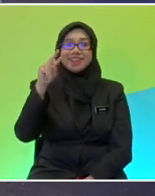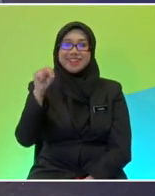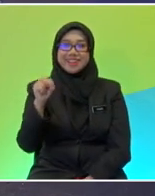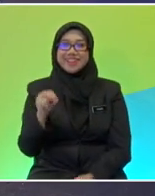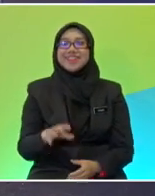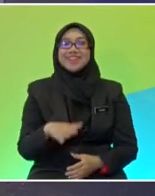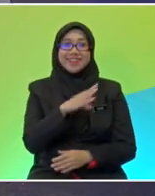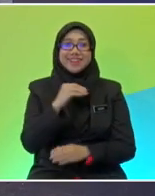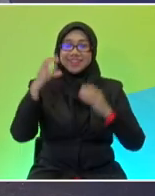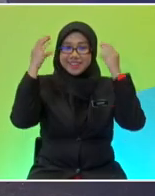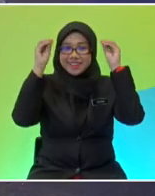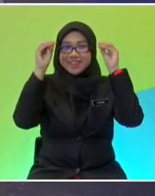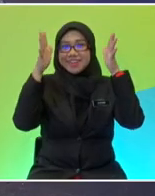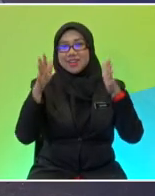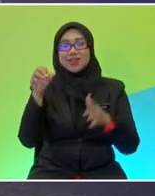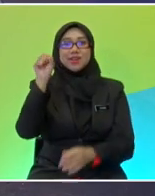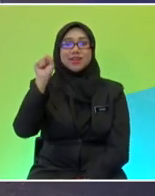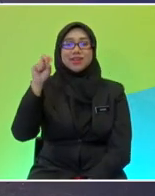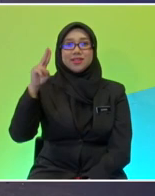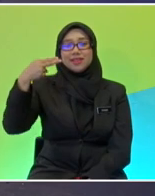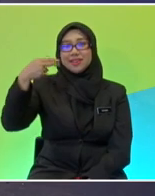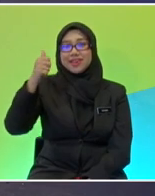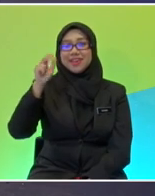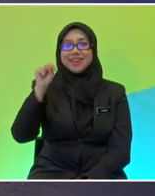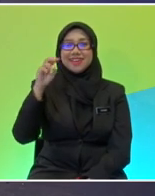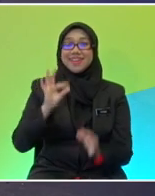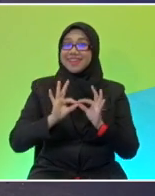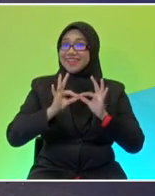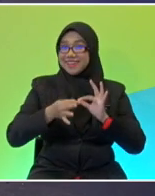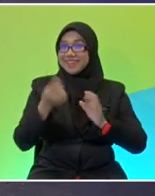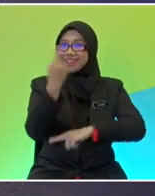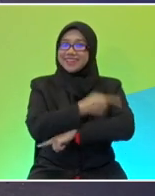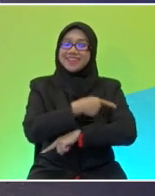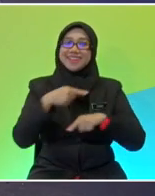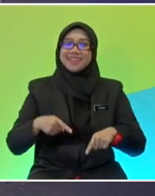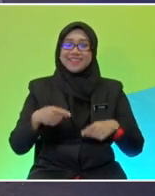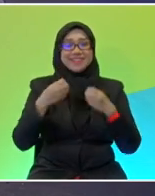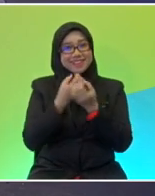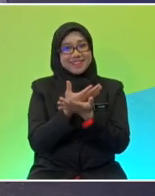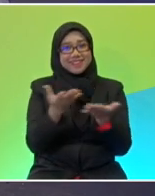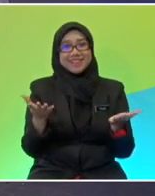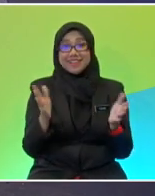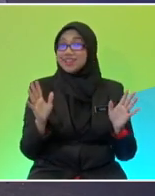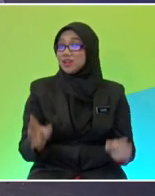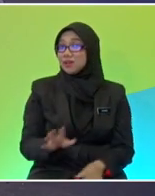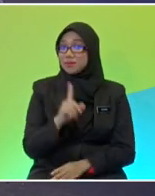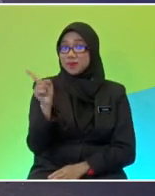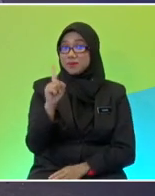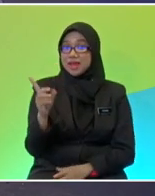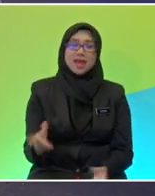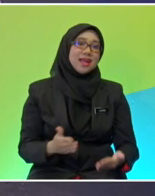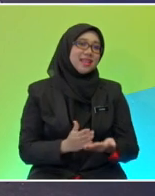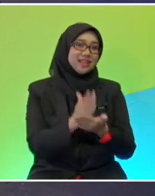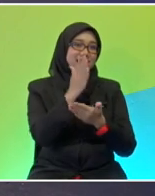juga bahasa isyarat episode kali ini dan kepada murid-murid semua Jangan kemana-mana teruskan bersama